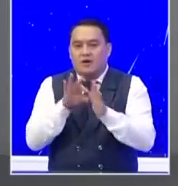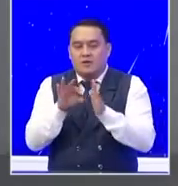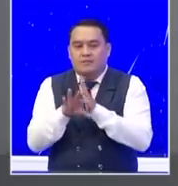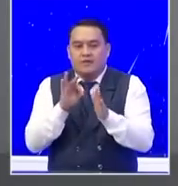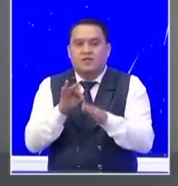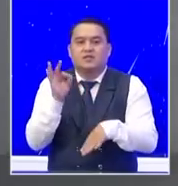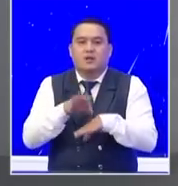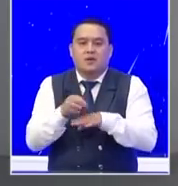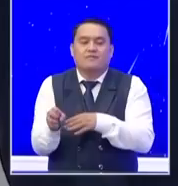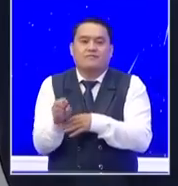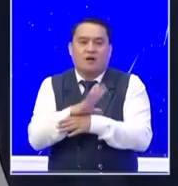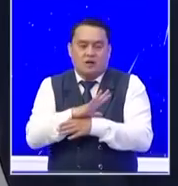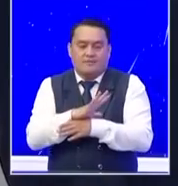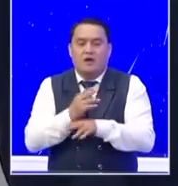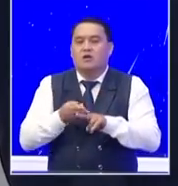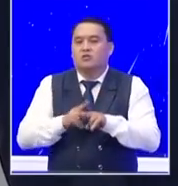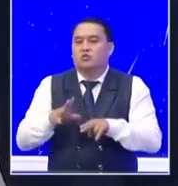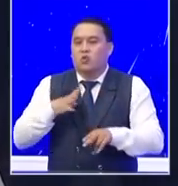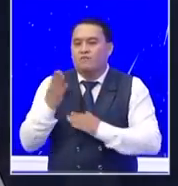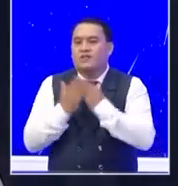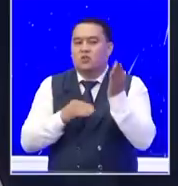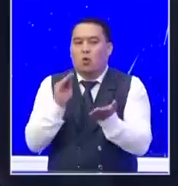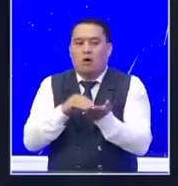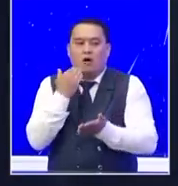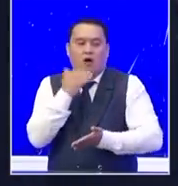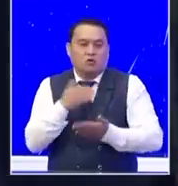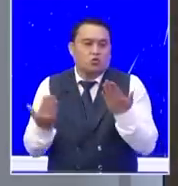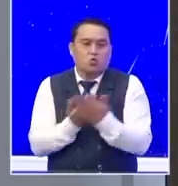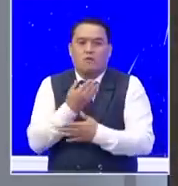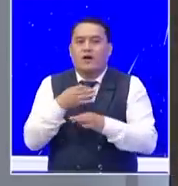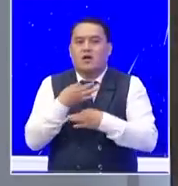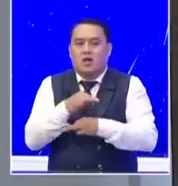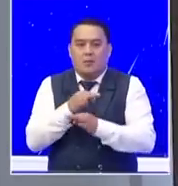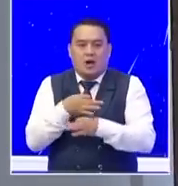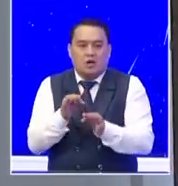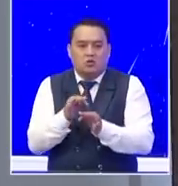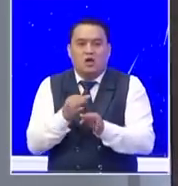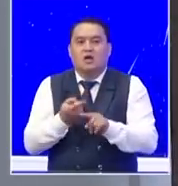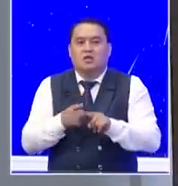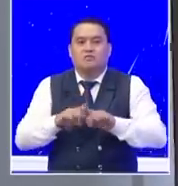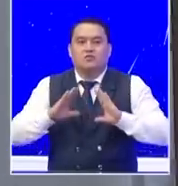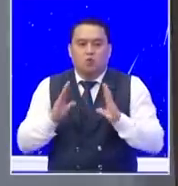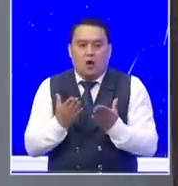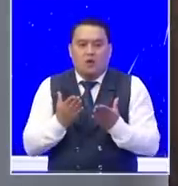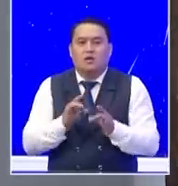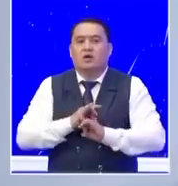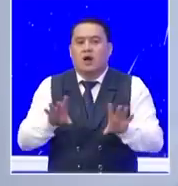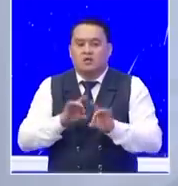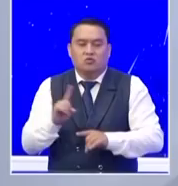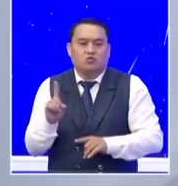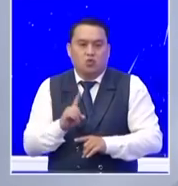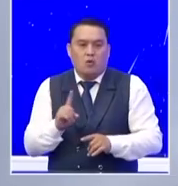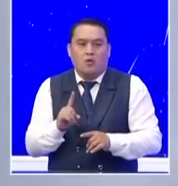коронавируса. Заместитель премьер-министра высоко оценил качество новой лаборатории, особенно в текущей ситуации, подчеркнув